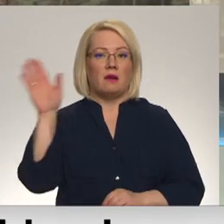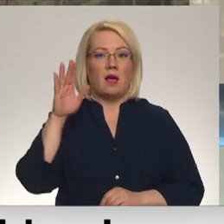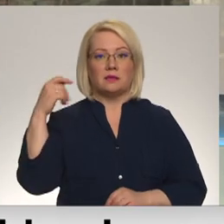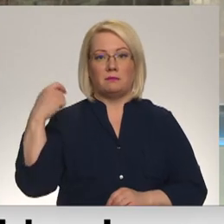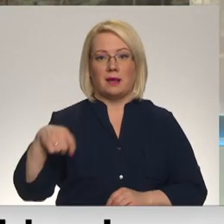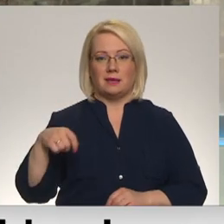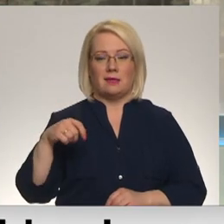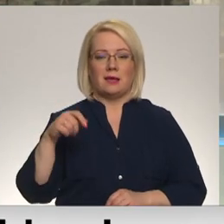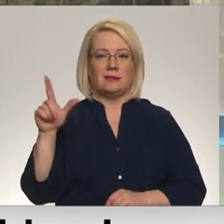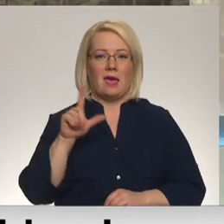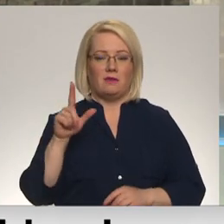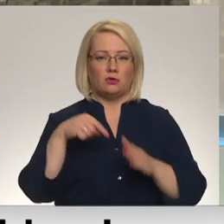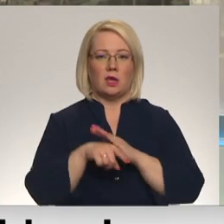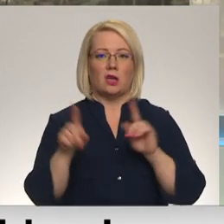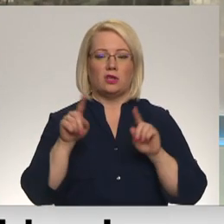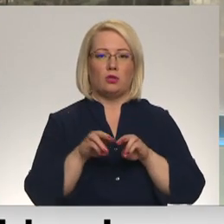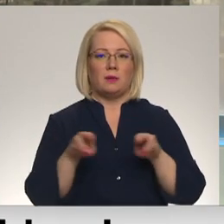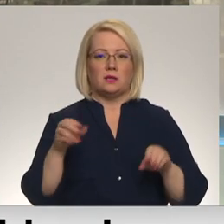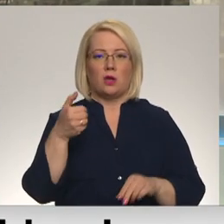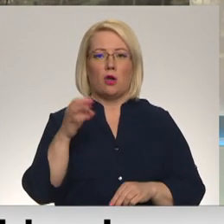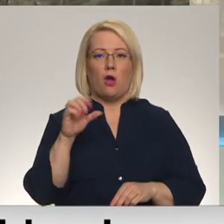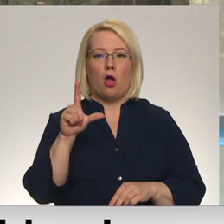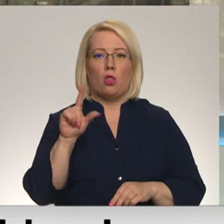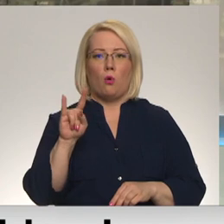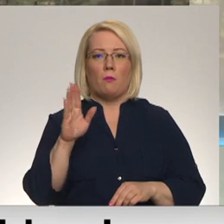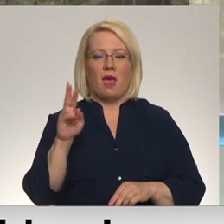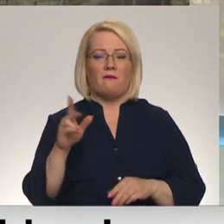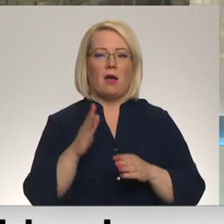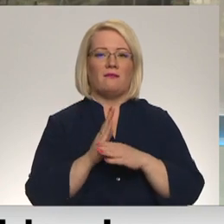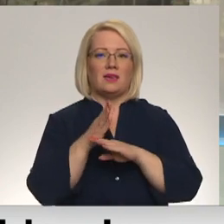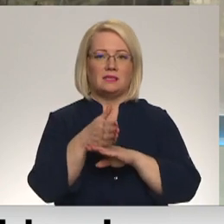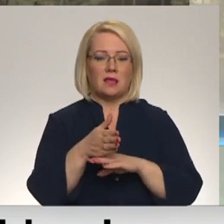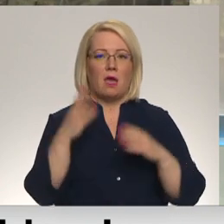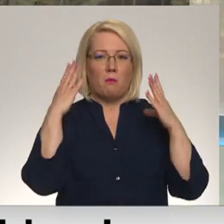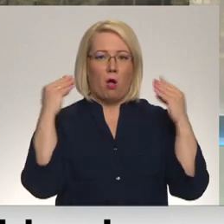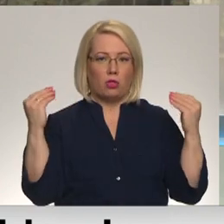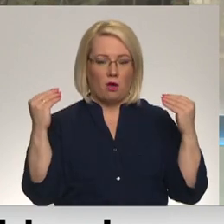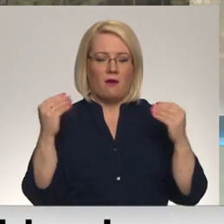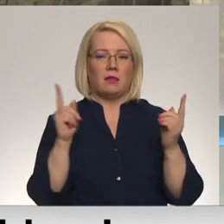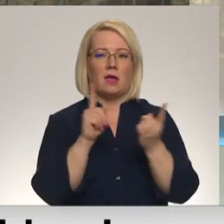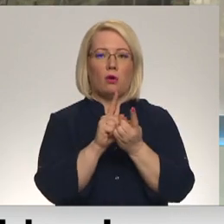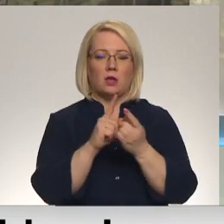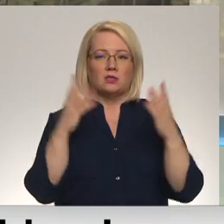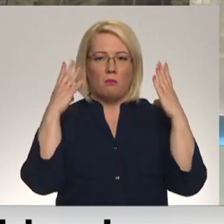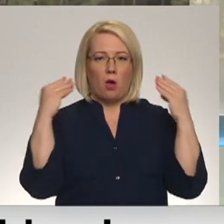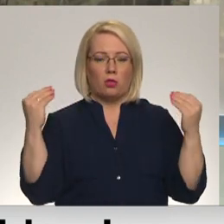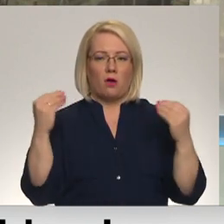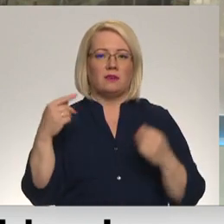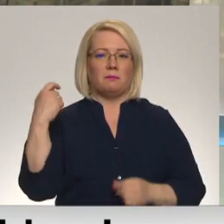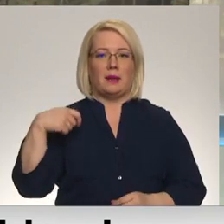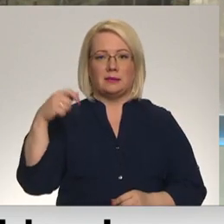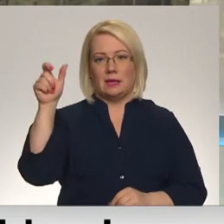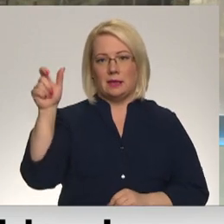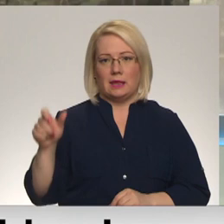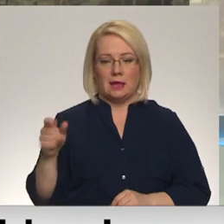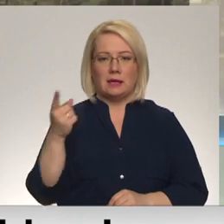Valstsprezidents Egils Laivits un iekšlietu ministre Marija Golubeva šodien ieradās oficiālā vizītē Moldovā. Tiekoties ar Moldovas prezidenti